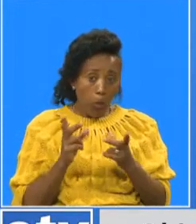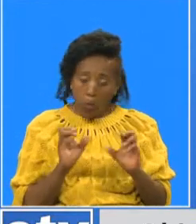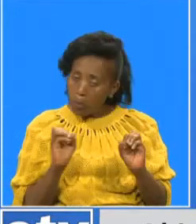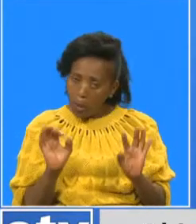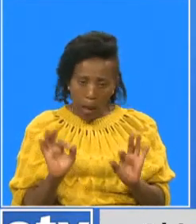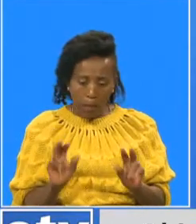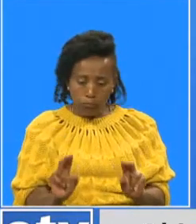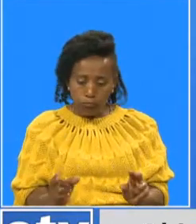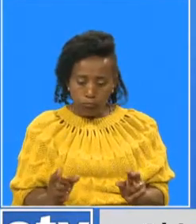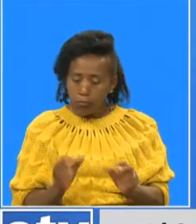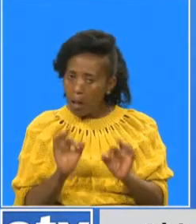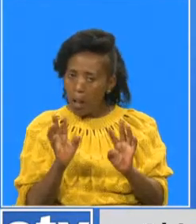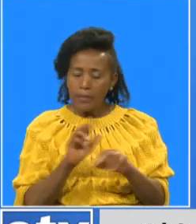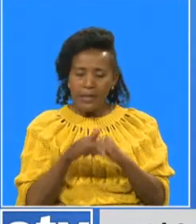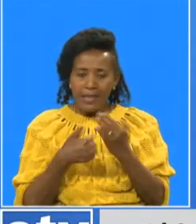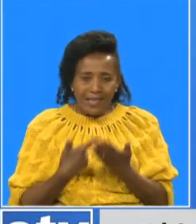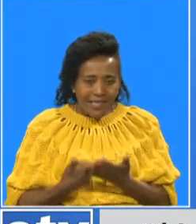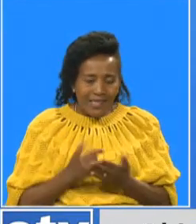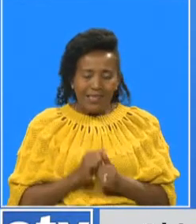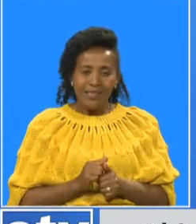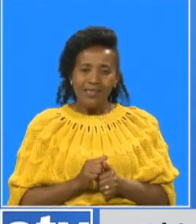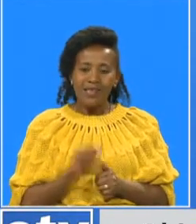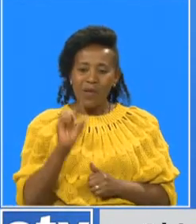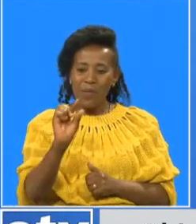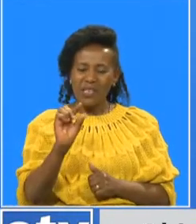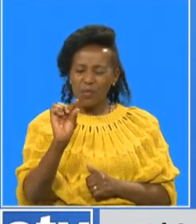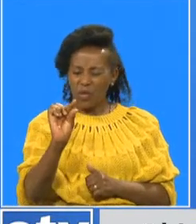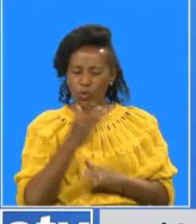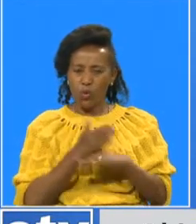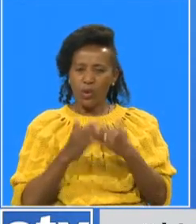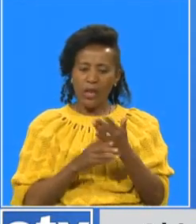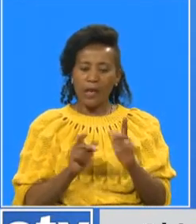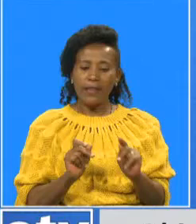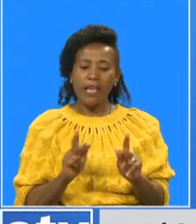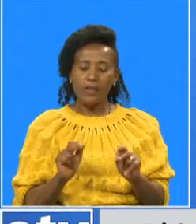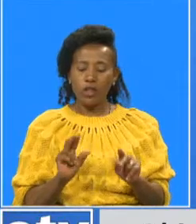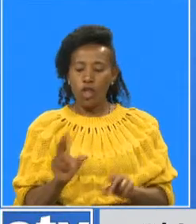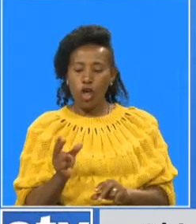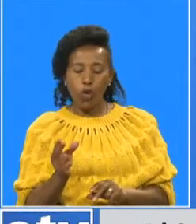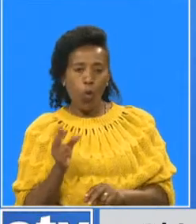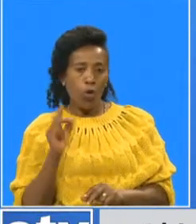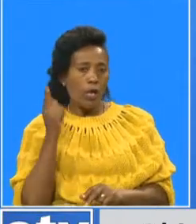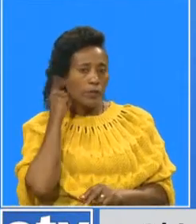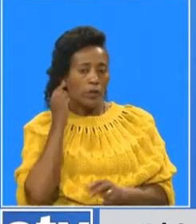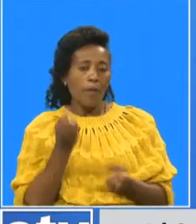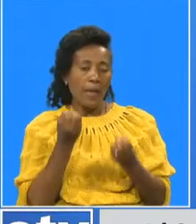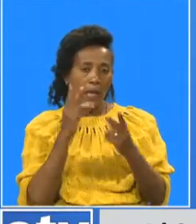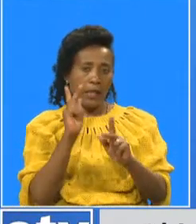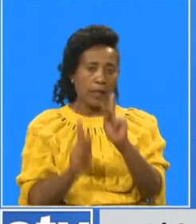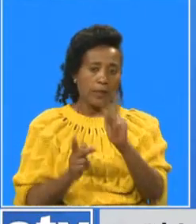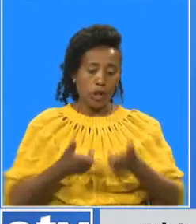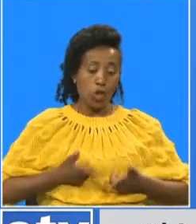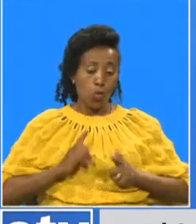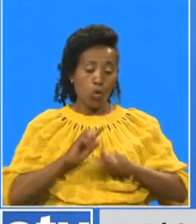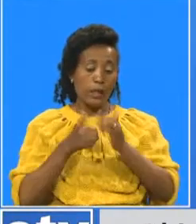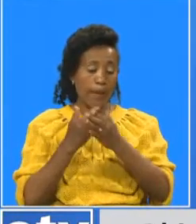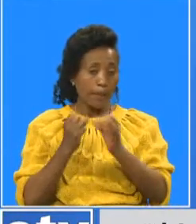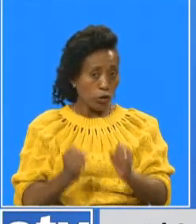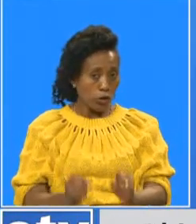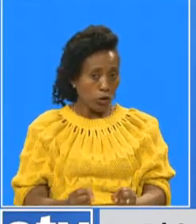አክሰሱ ሊኖራቸው። ስለዚህ ቢያንስ በተወሰነ ደረጃ ከቴሌቪዥን ሬዲዮ ሊሰማ የሚችል በጣም በርካታ ማህበረሰብ ሊኖር